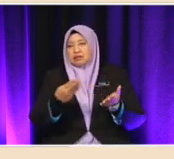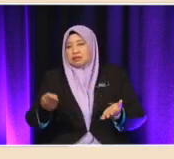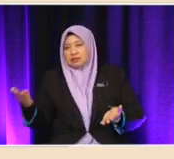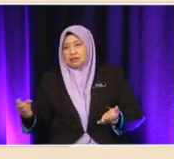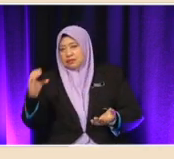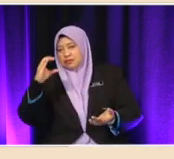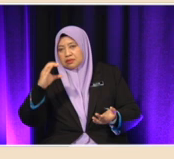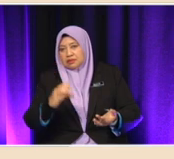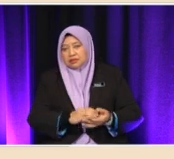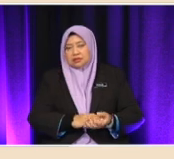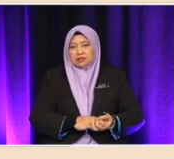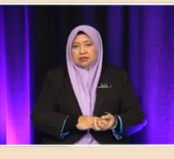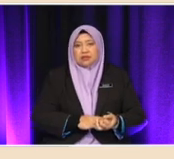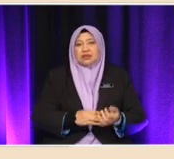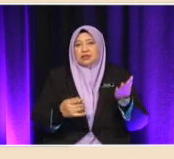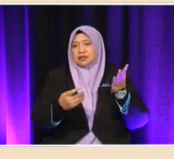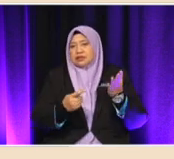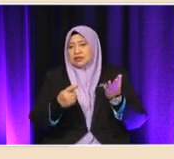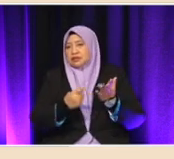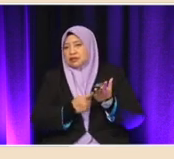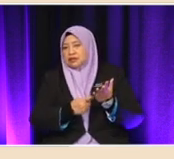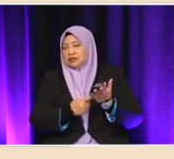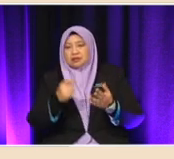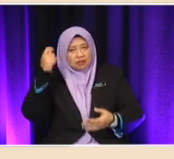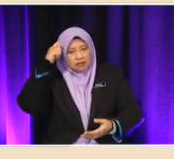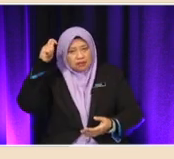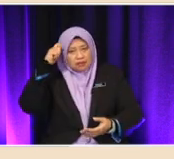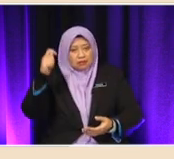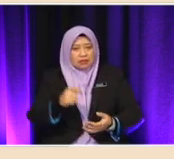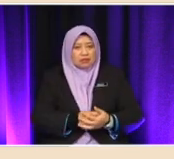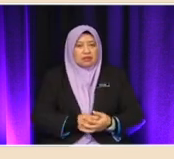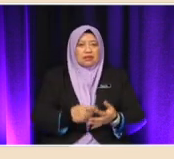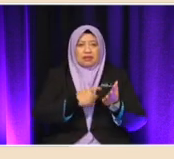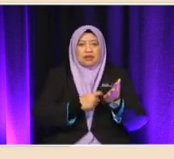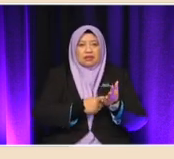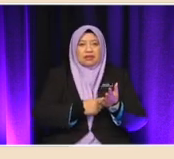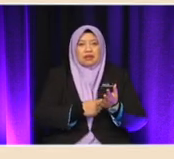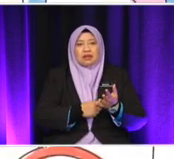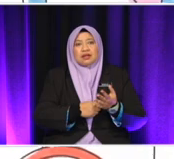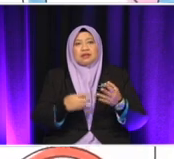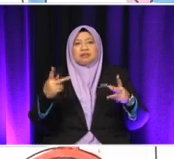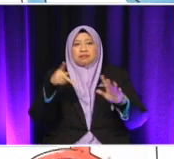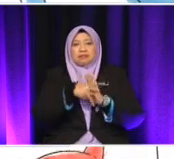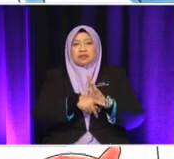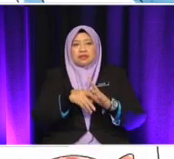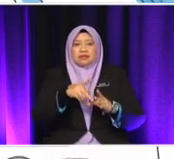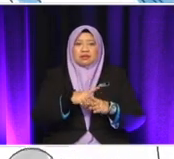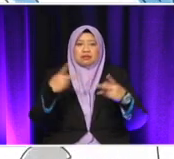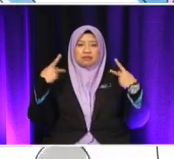si tingkat teknologi dan di harga faktur pengeluaran Oke siapa mau coba